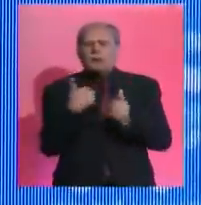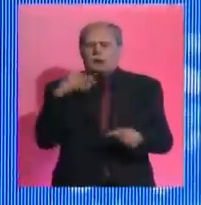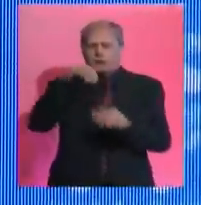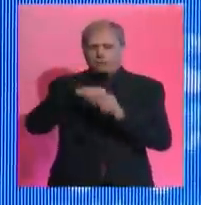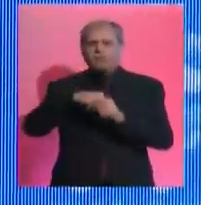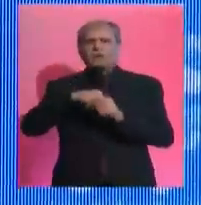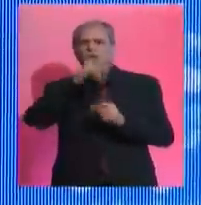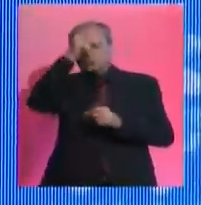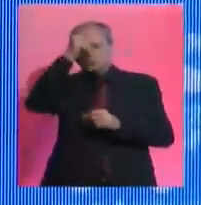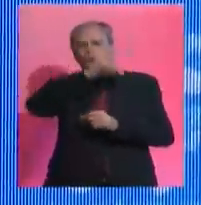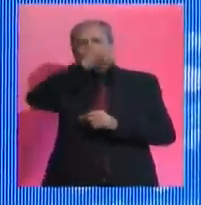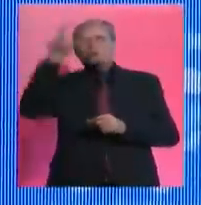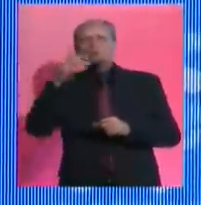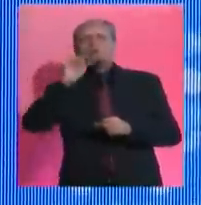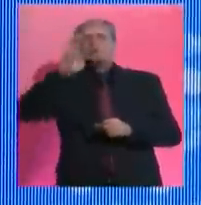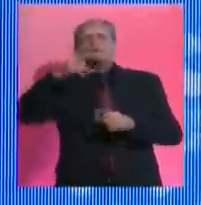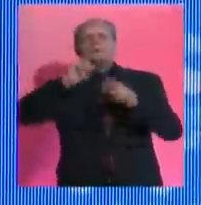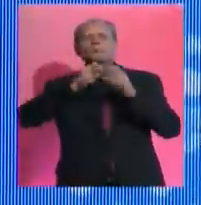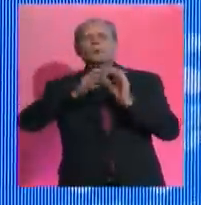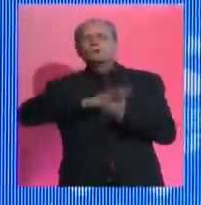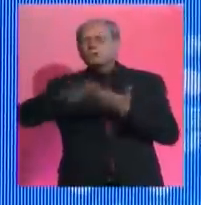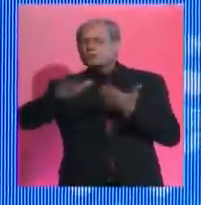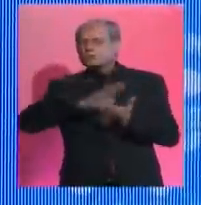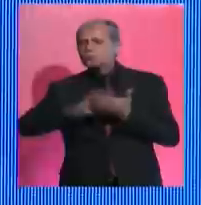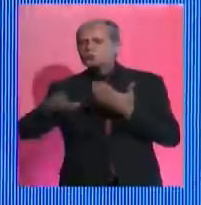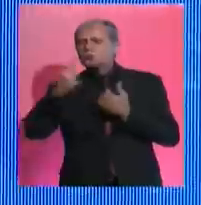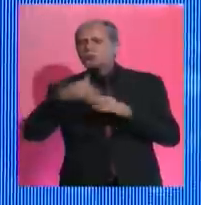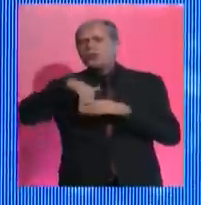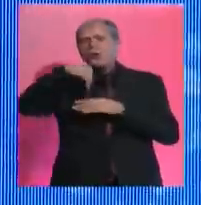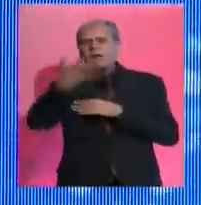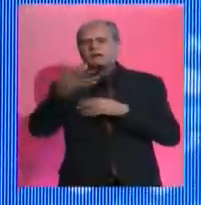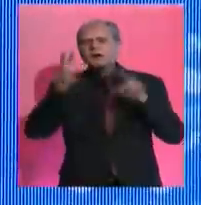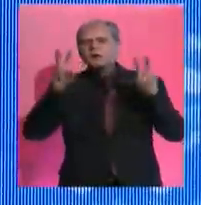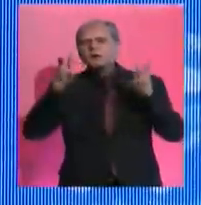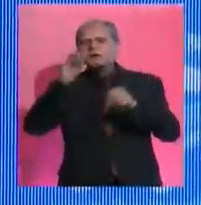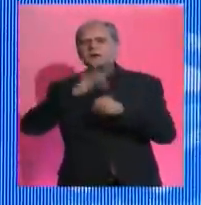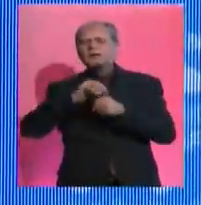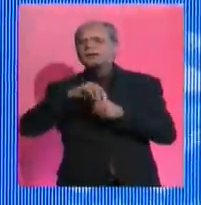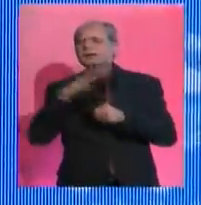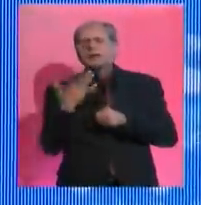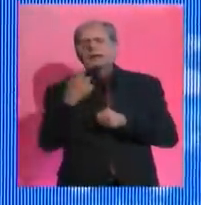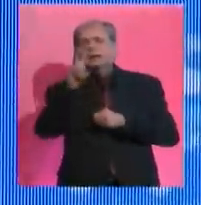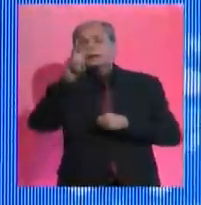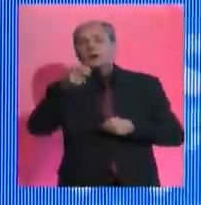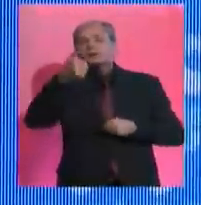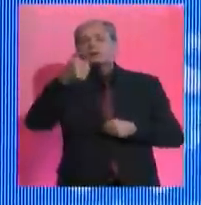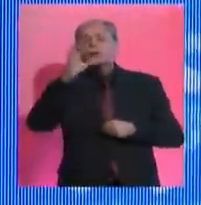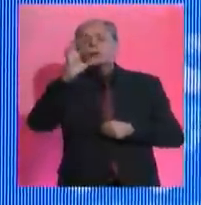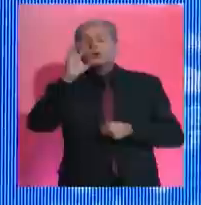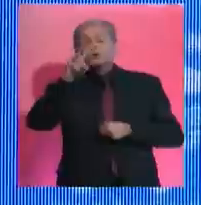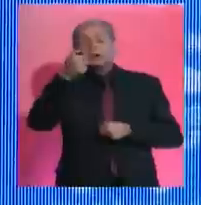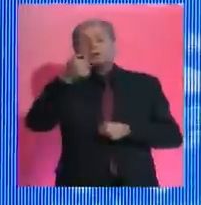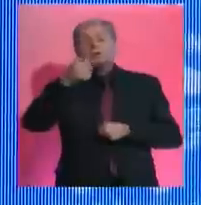ülkemizin pek çok sorunlu çözebilmiş olmamızın bir başka örneği de Şüphesiz 26 Ocak